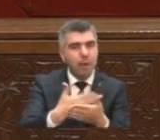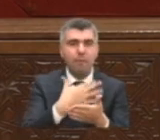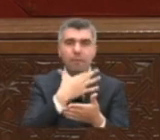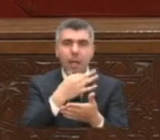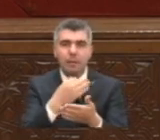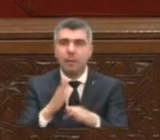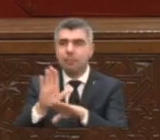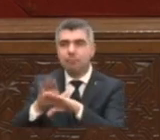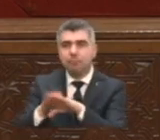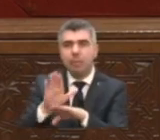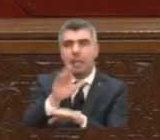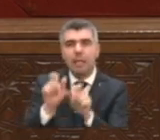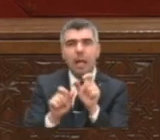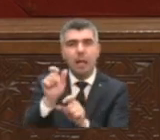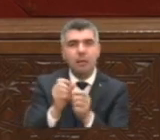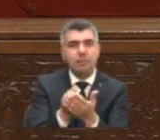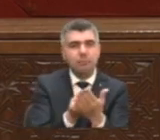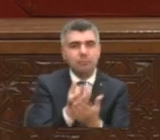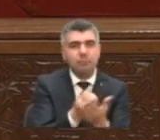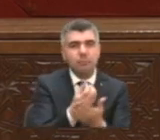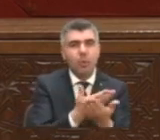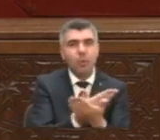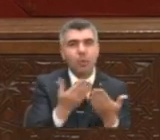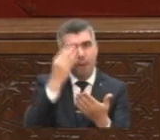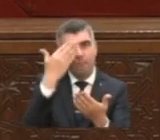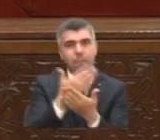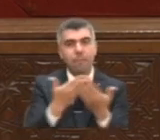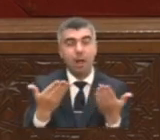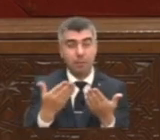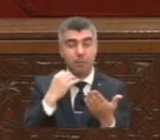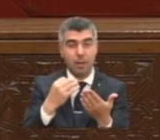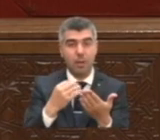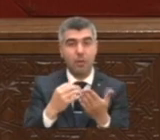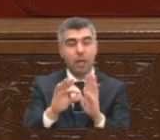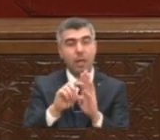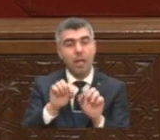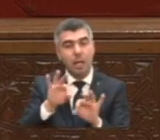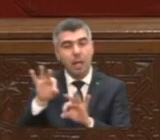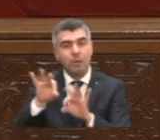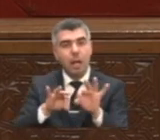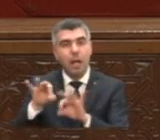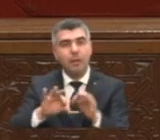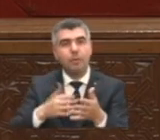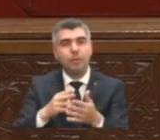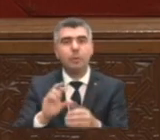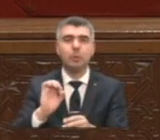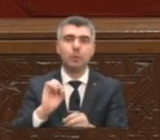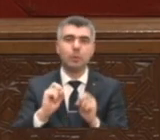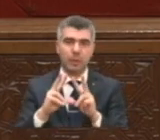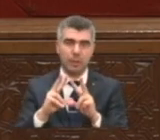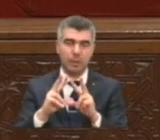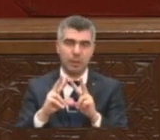وبالتحسيس، وخاصه التحسيس لان واحد المجموعه ديال الاجراءات تخاد من خلال دوريات ولكن ما تتفعلش في ارض الواقع. كاين بعض